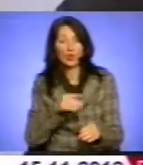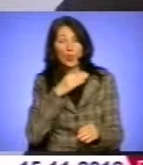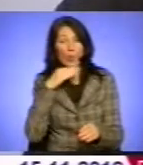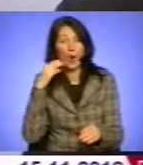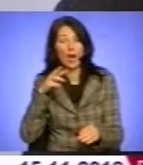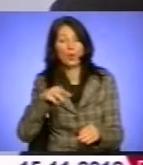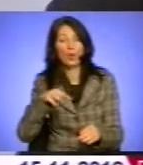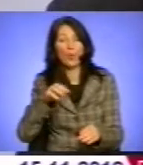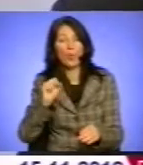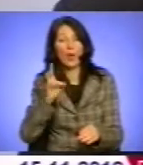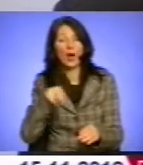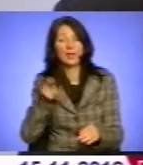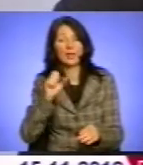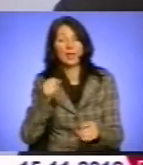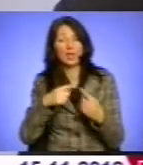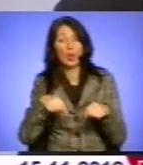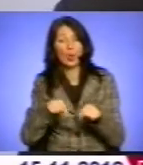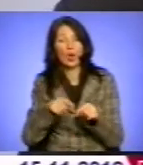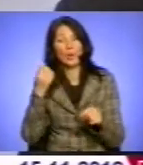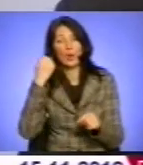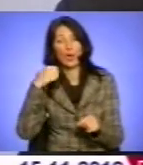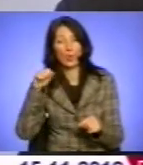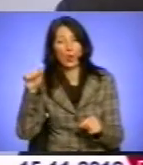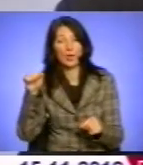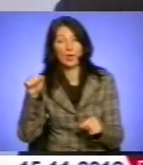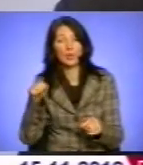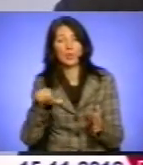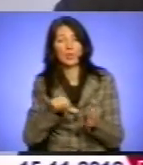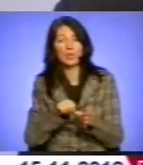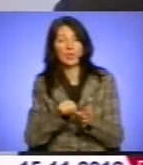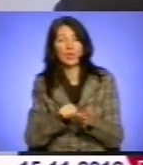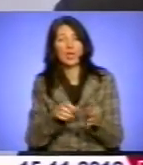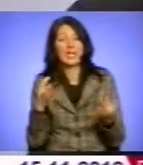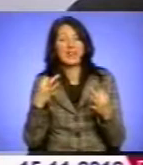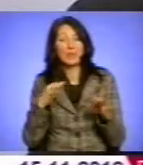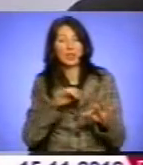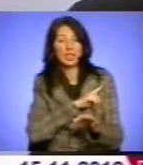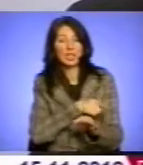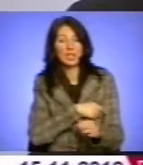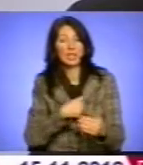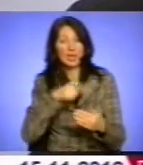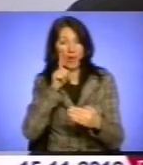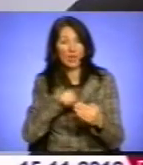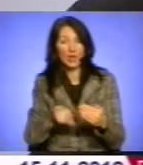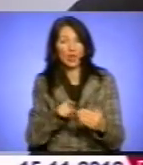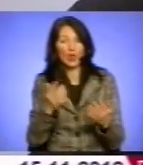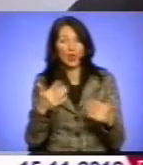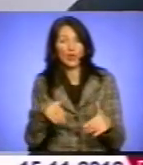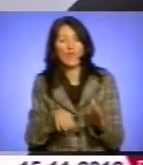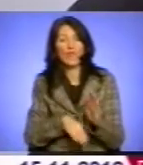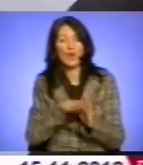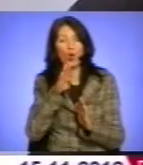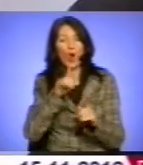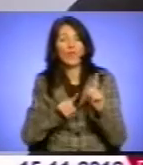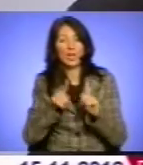округах перемогли все-таки представники демократичних сил. Я вірю, що вже в Верховній Раді